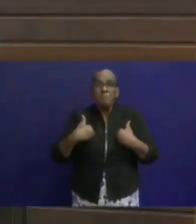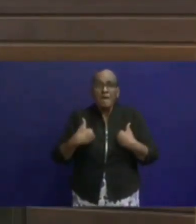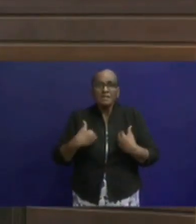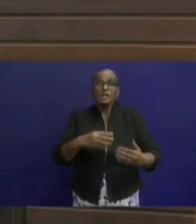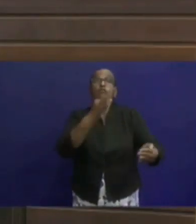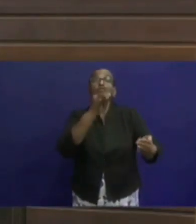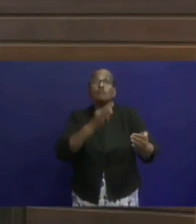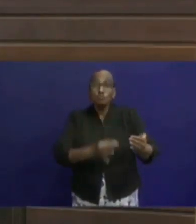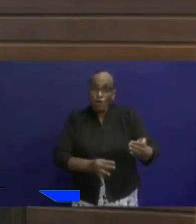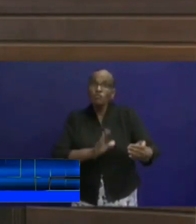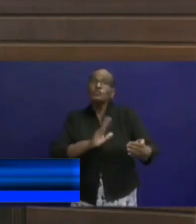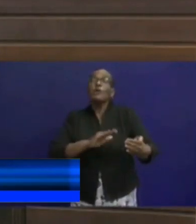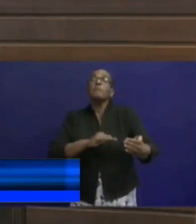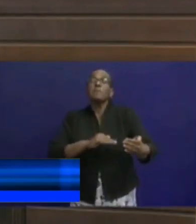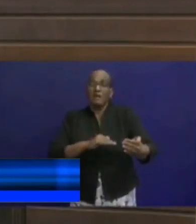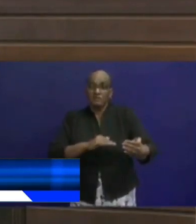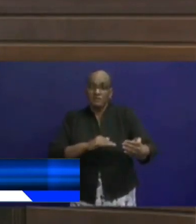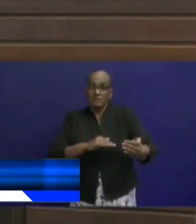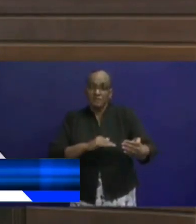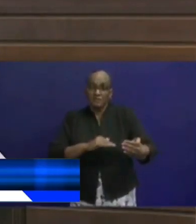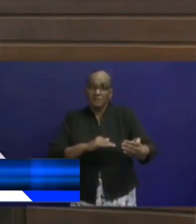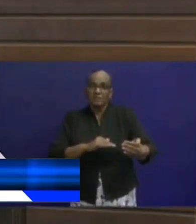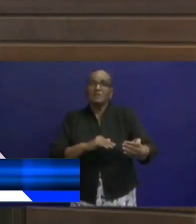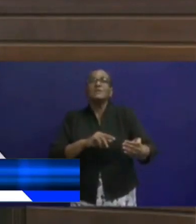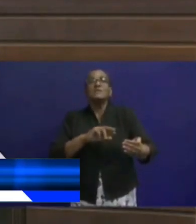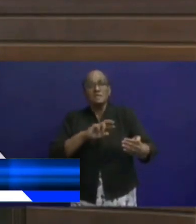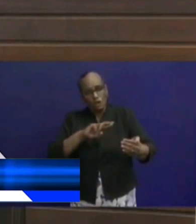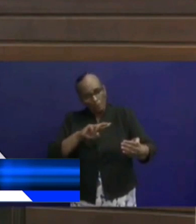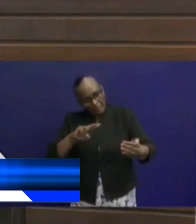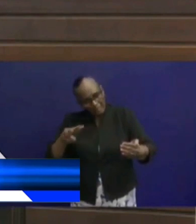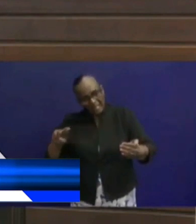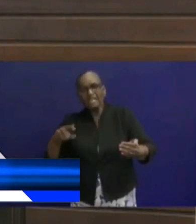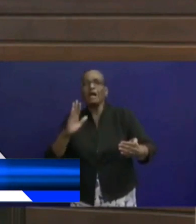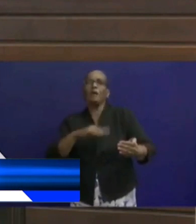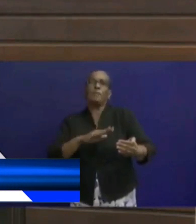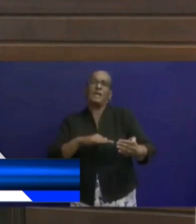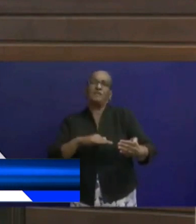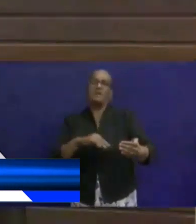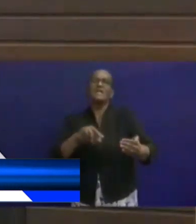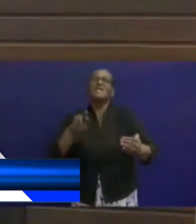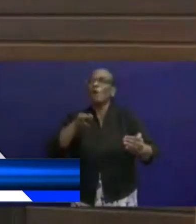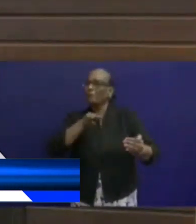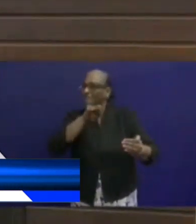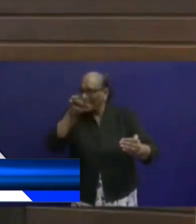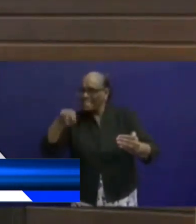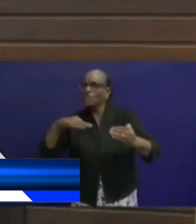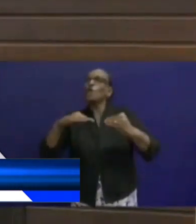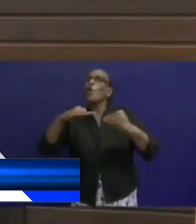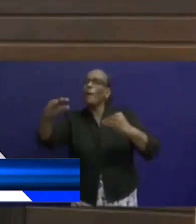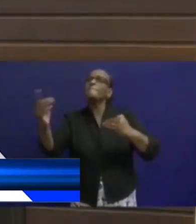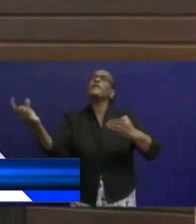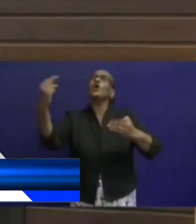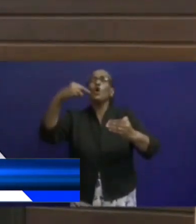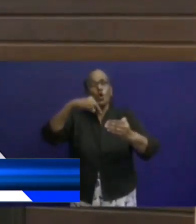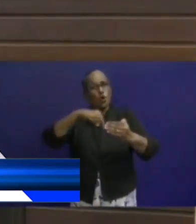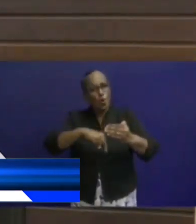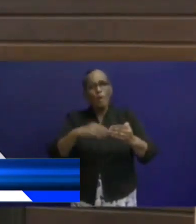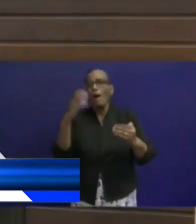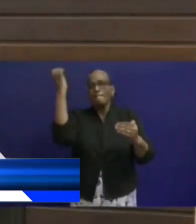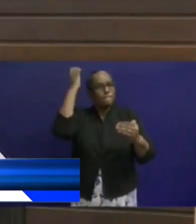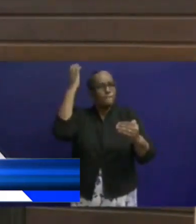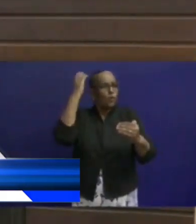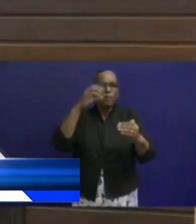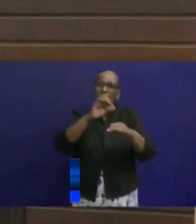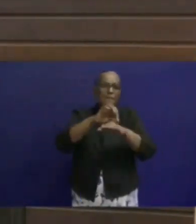die in thuisquarantaine zijn, zijn er maar reden in thuisquarantaine. Je komt uit een risicogebied, u heeft misschien nog geen